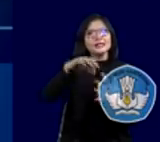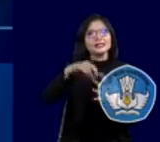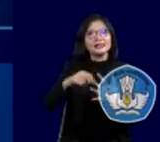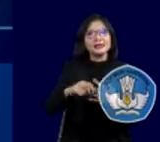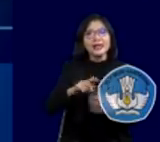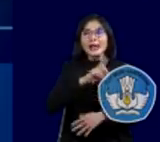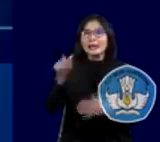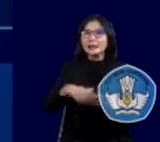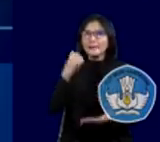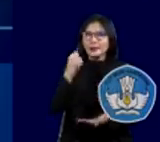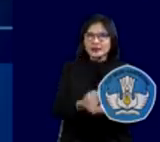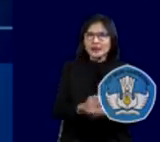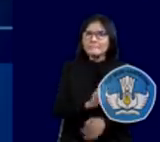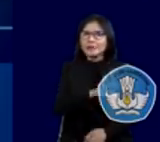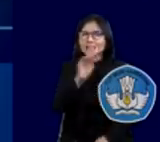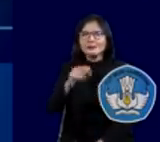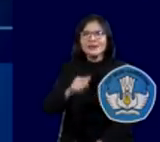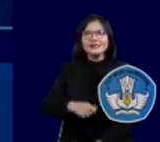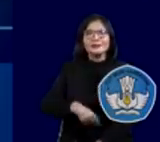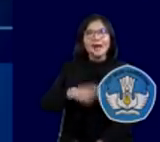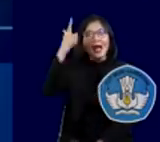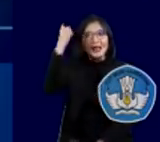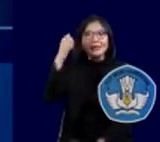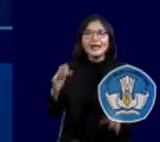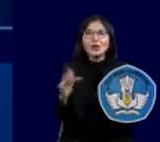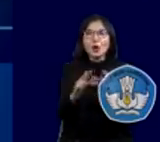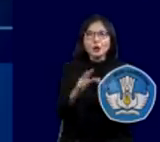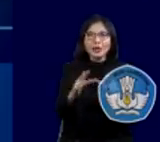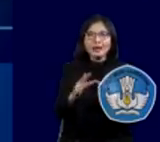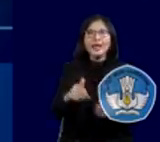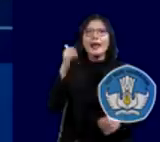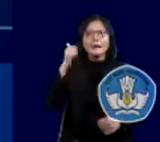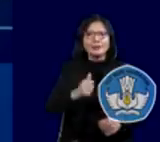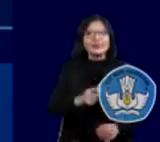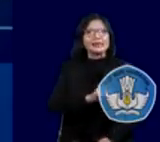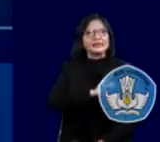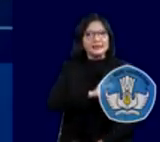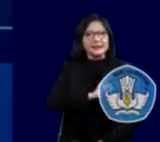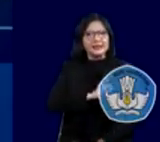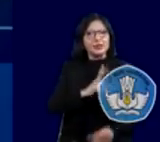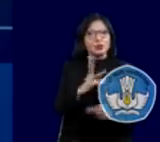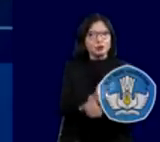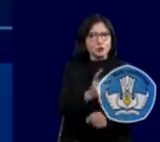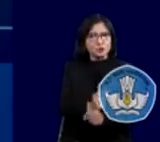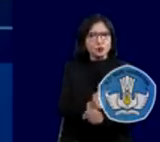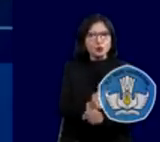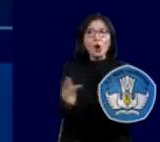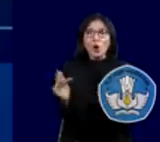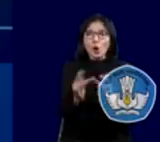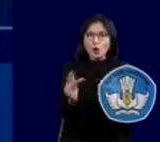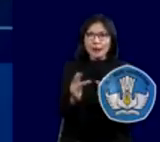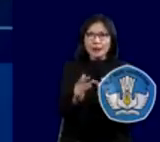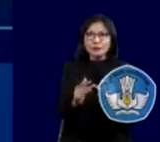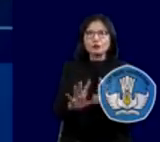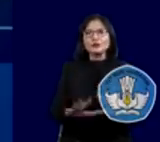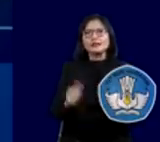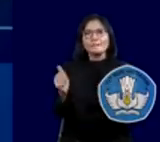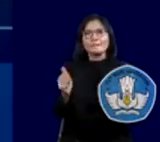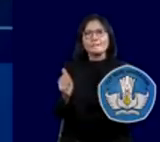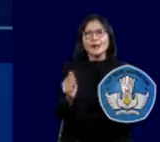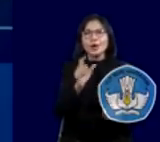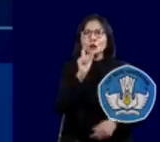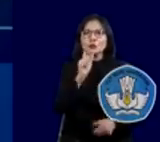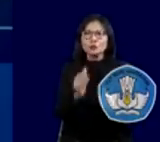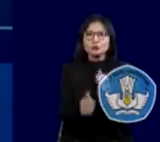akan ada berbagai macam pelatihan online yang bisa dilakukan secara mandiri oleh para guru-guru honorer untuk mempersiapkan diri untuk